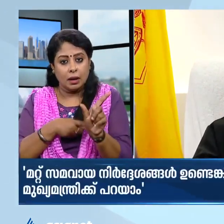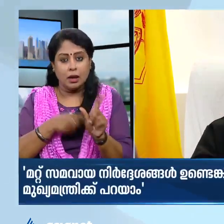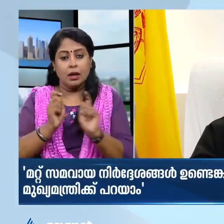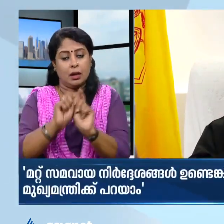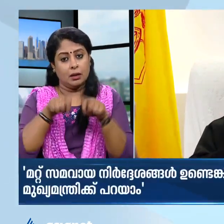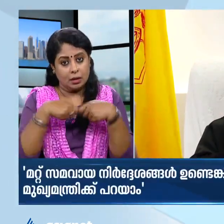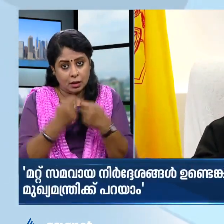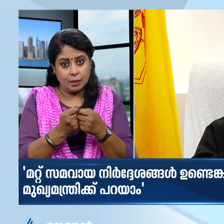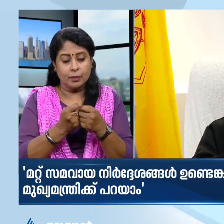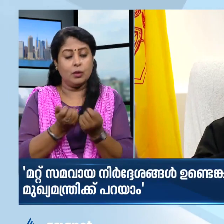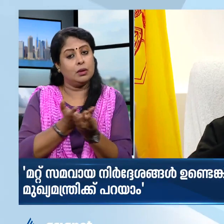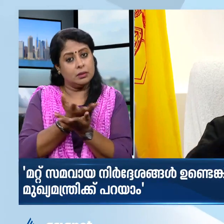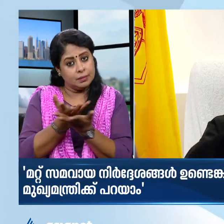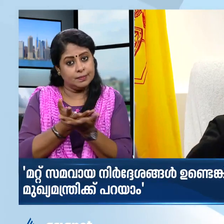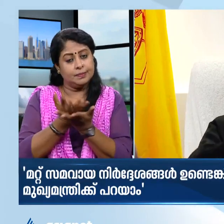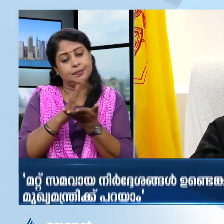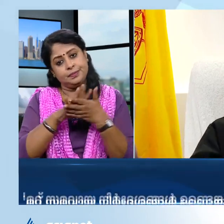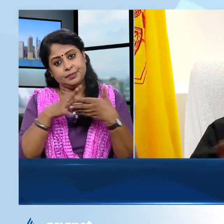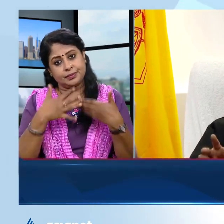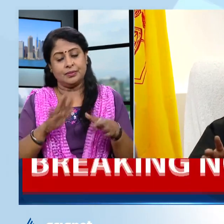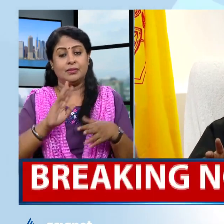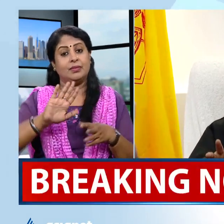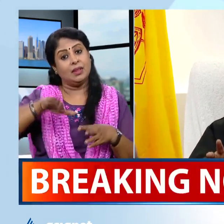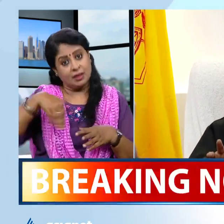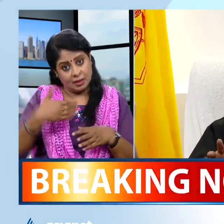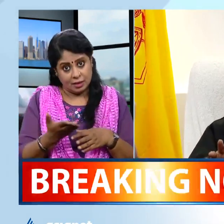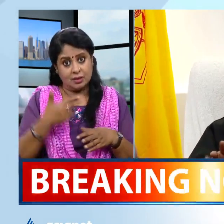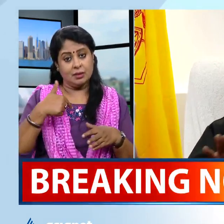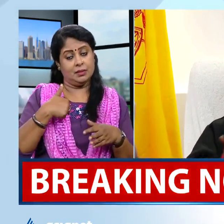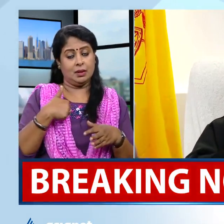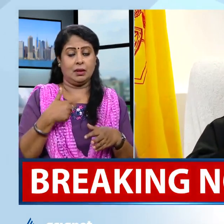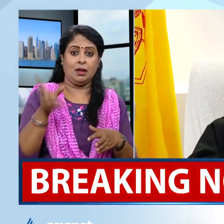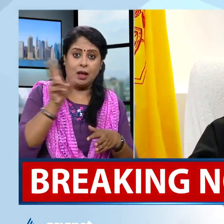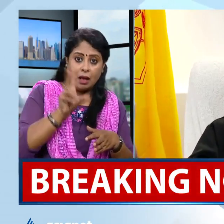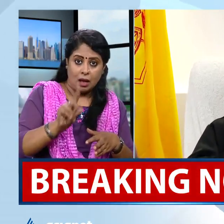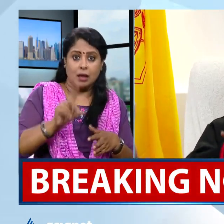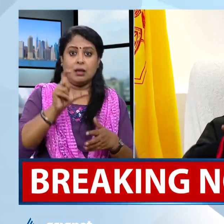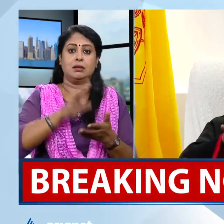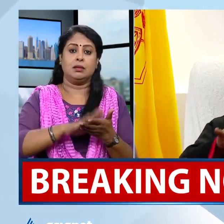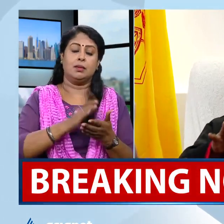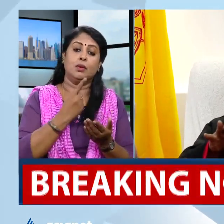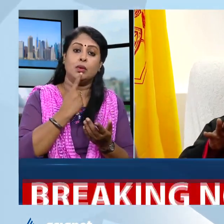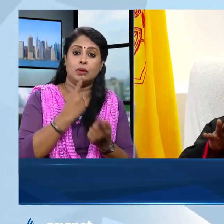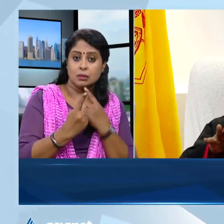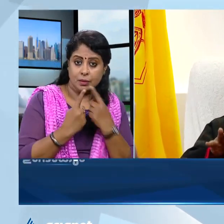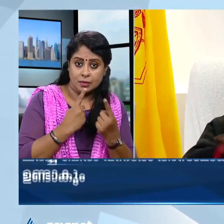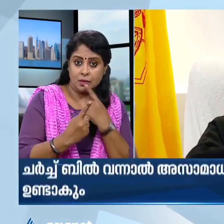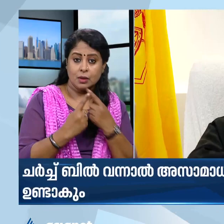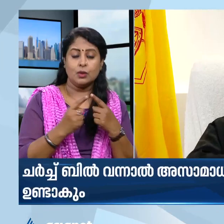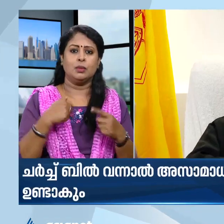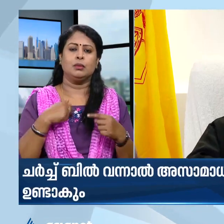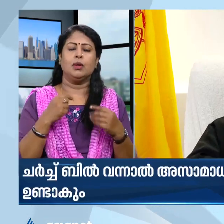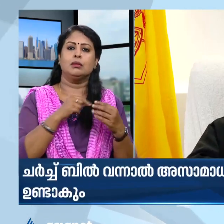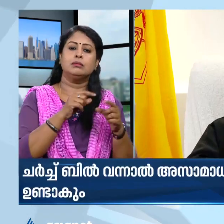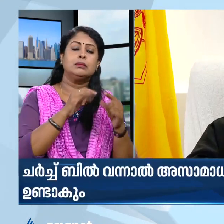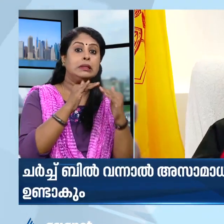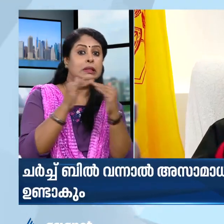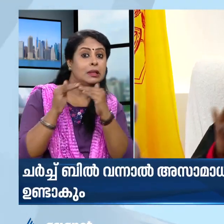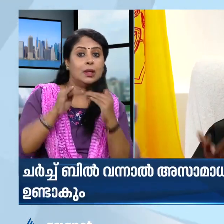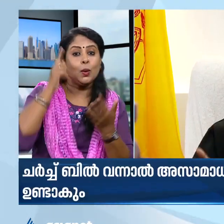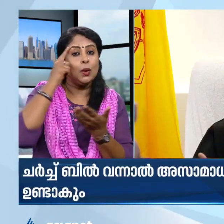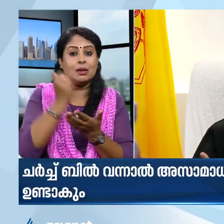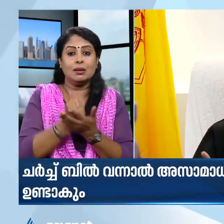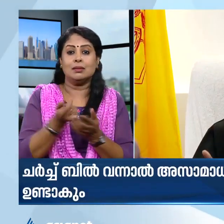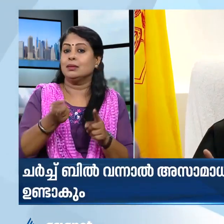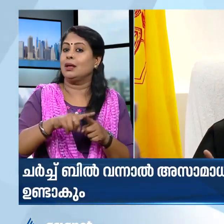സംസാരിച്ചിട്ടുണ്ട്. അതിനുശേഷം ഞങ്ങൾ വീണ്ടും സംസാരിച്ചിട്ടുണ്ട്. എന്നാൽ അത് കഴിഞ്ഞിട്ട് സമവായത്തിൽ എത്തുവാൻ ഇതുവരെ കഴിഞ്ഞിട്ടില്ല.